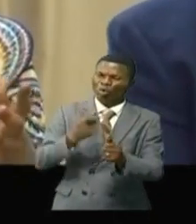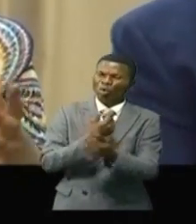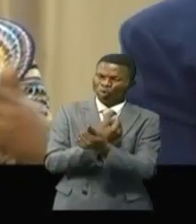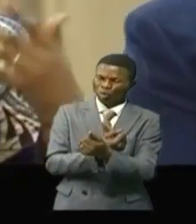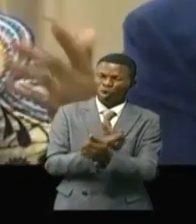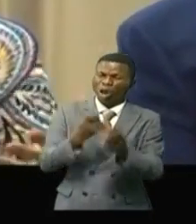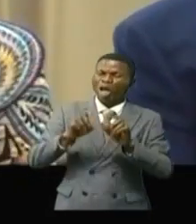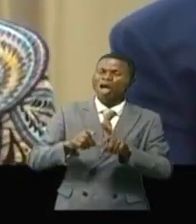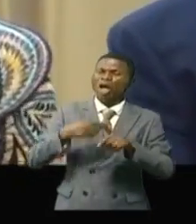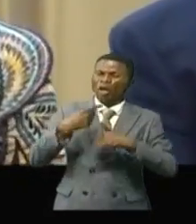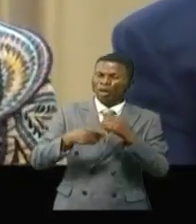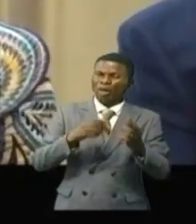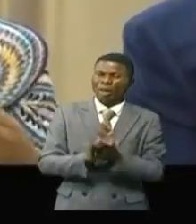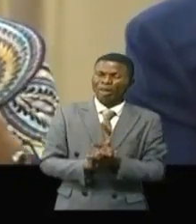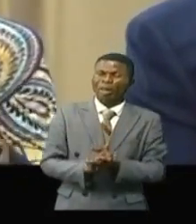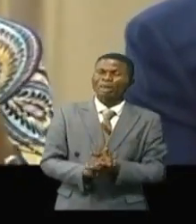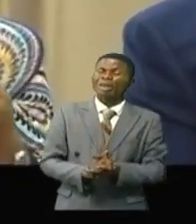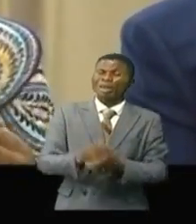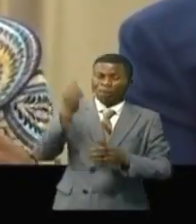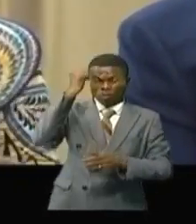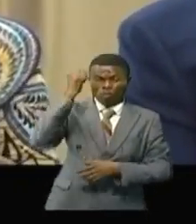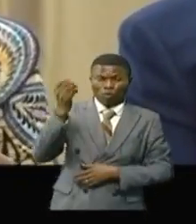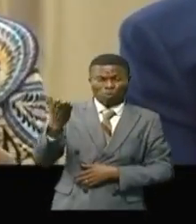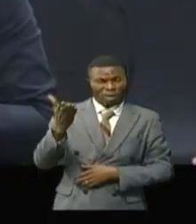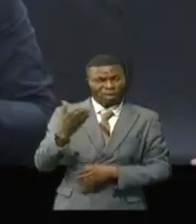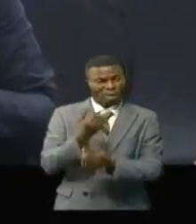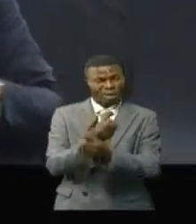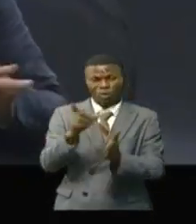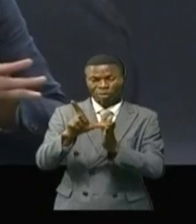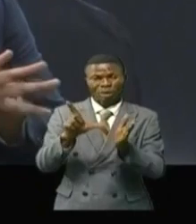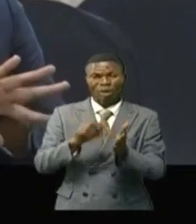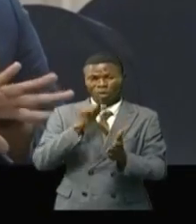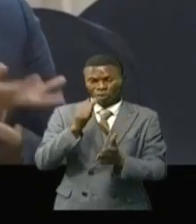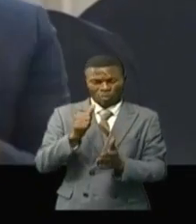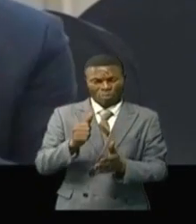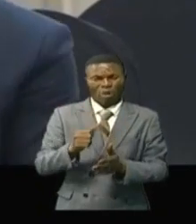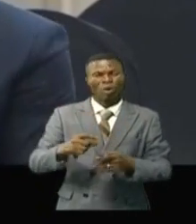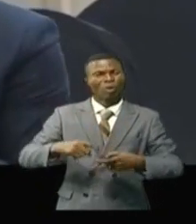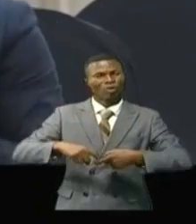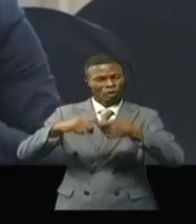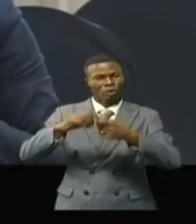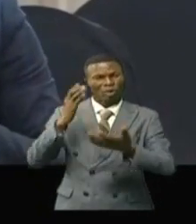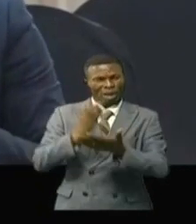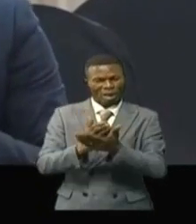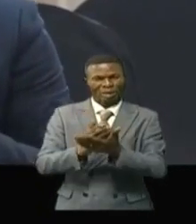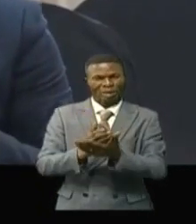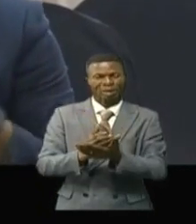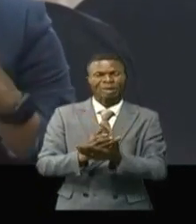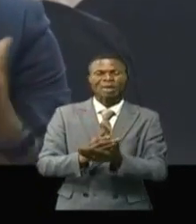bien qu'une fois que ce serait établi, que ce soit respecté. Vous avez suivi tout le monde.